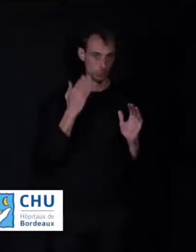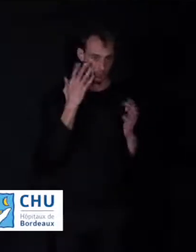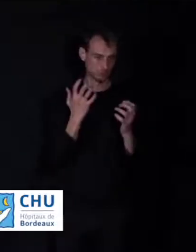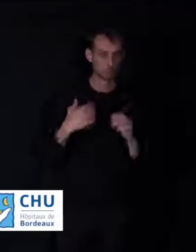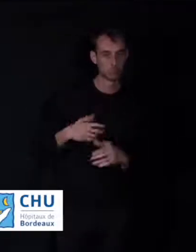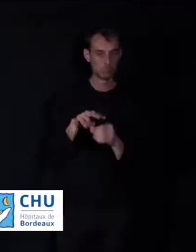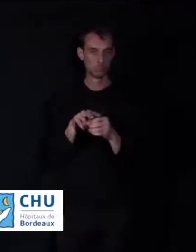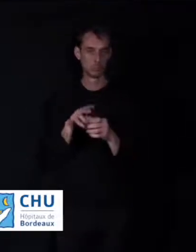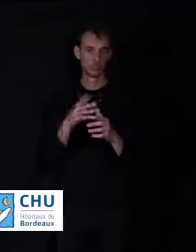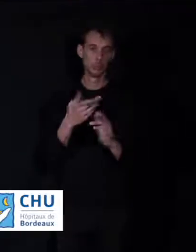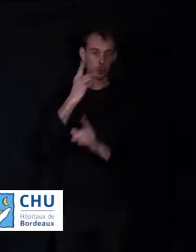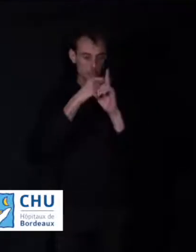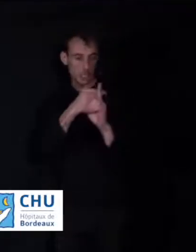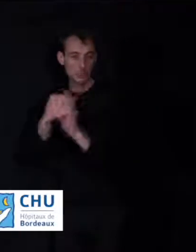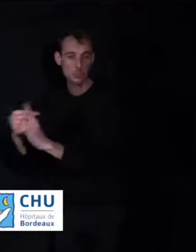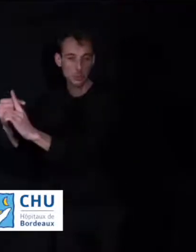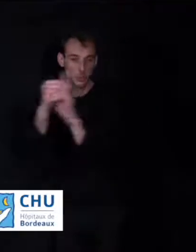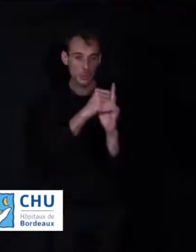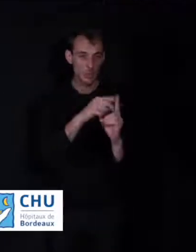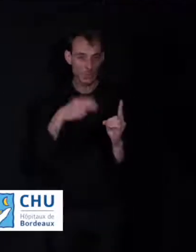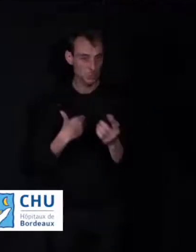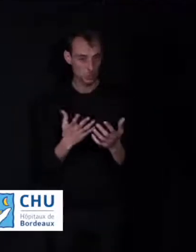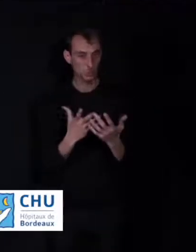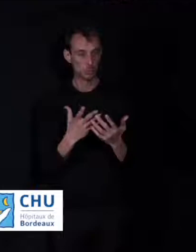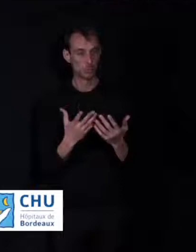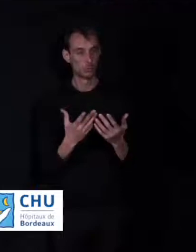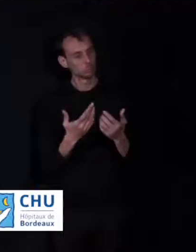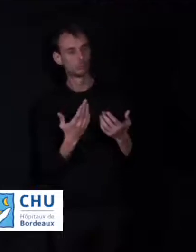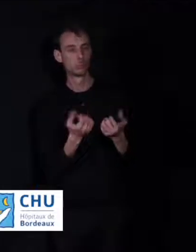plusieurs parties du monde s'opposent sur le sujet du vaccin. Tout d'abord,